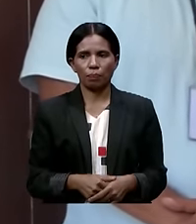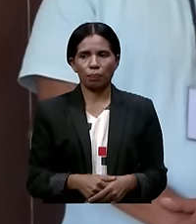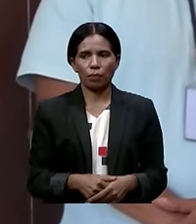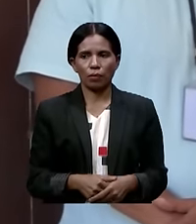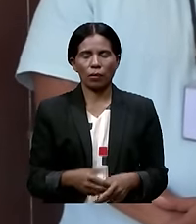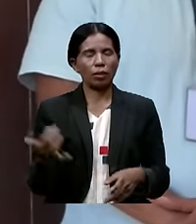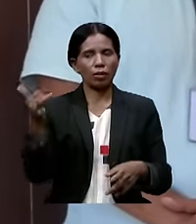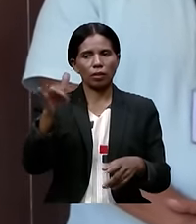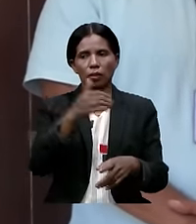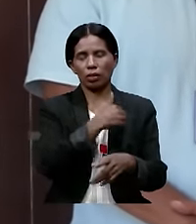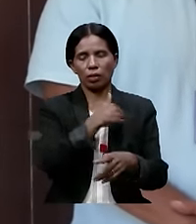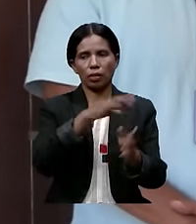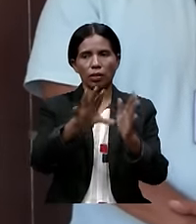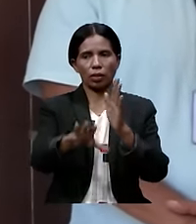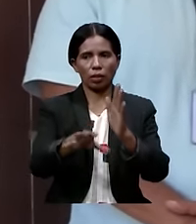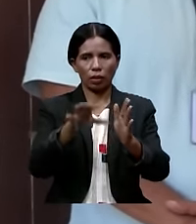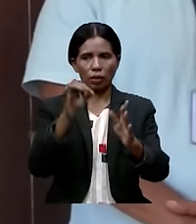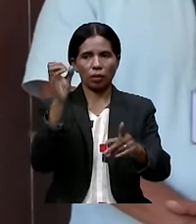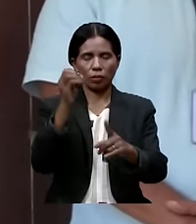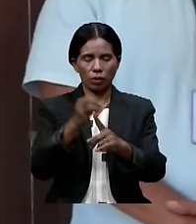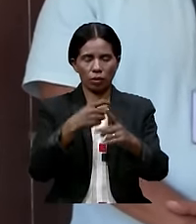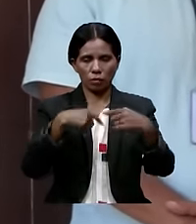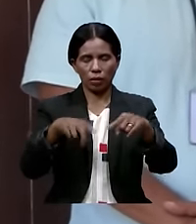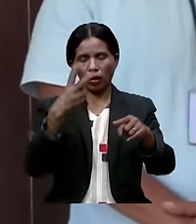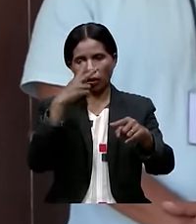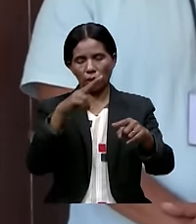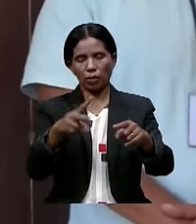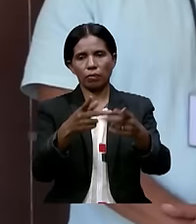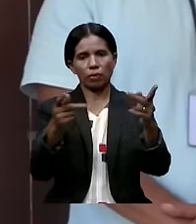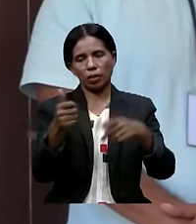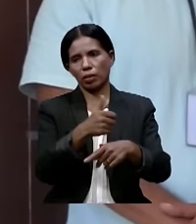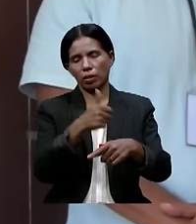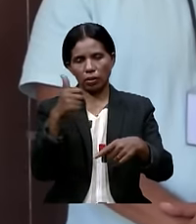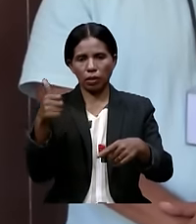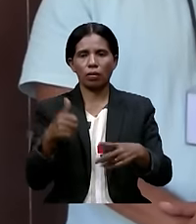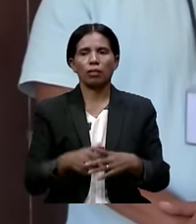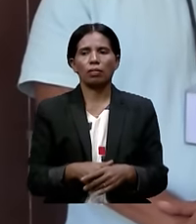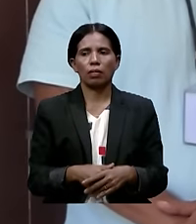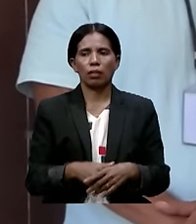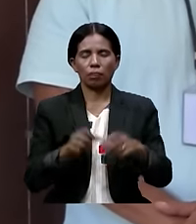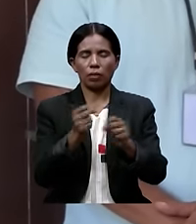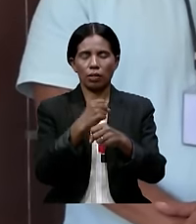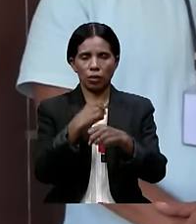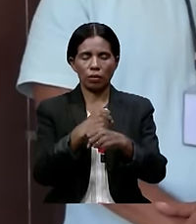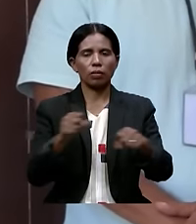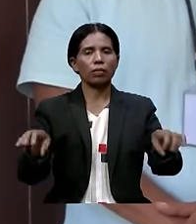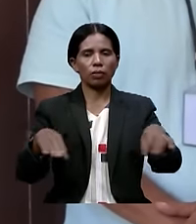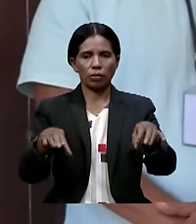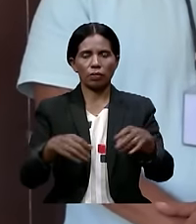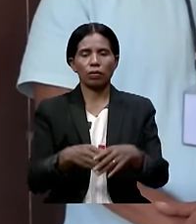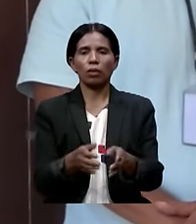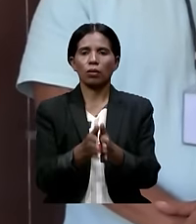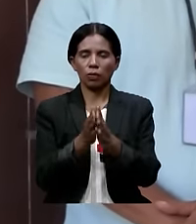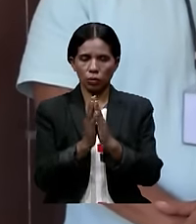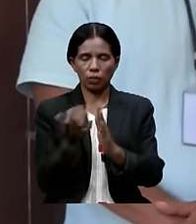Sira na be masira oketa na oportunidade ba re fale selu para bele halo. Mosusu ba